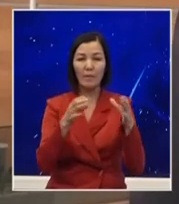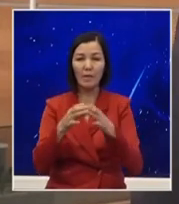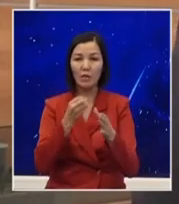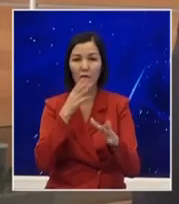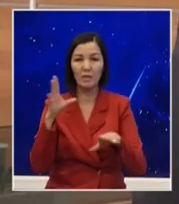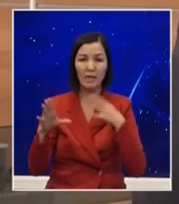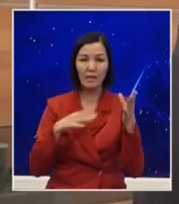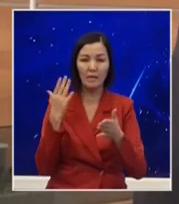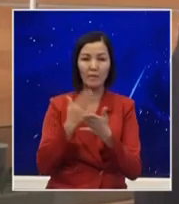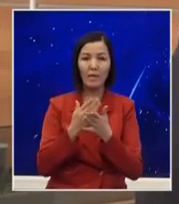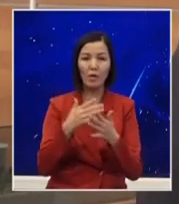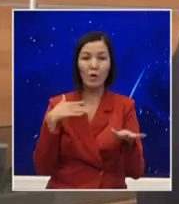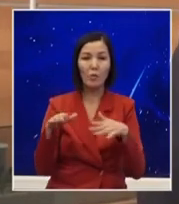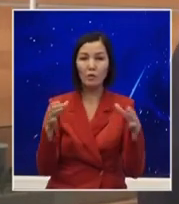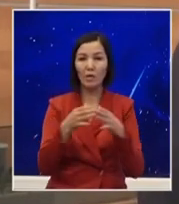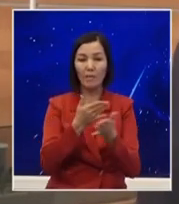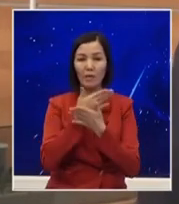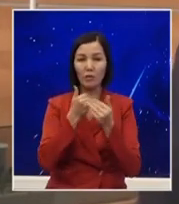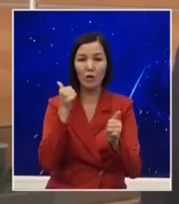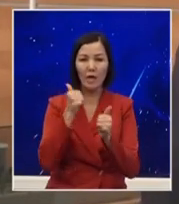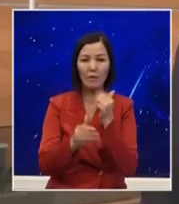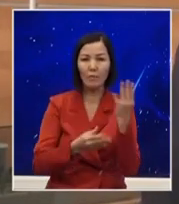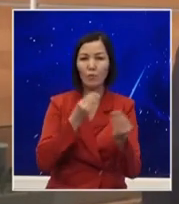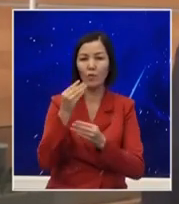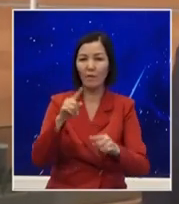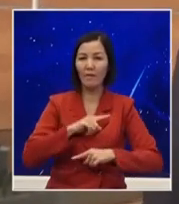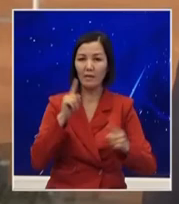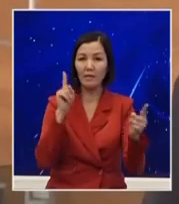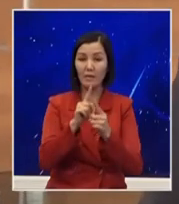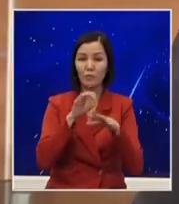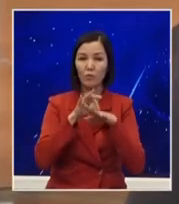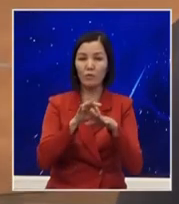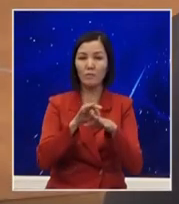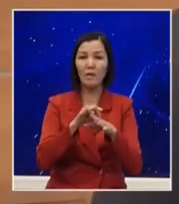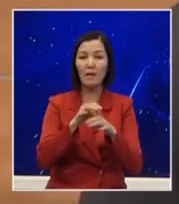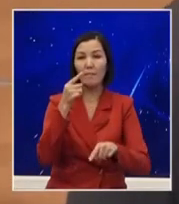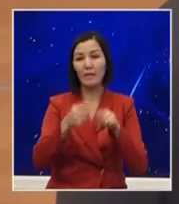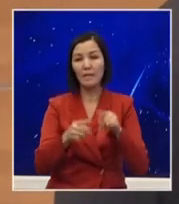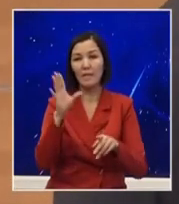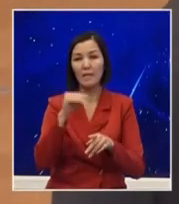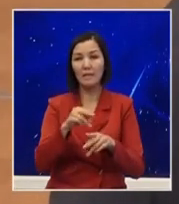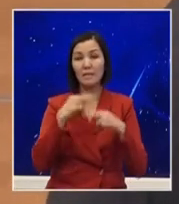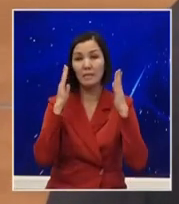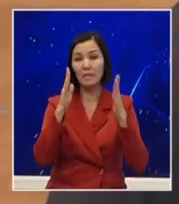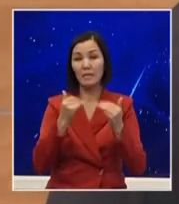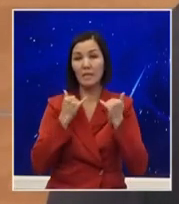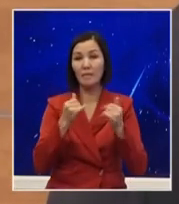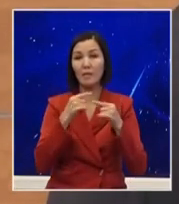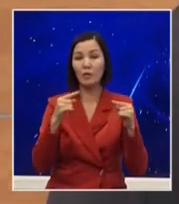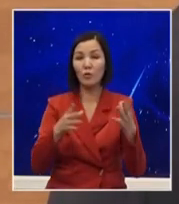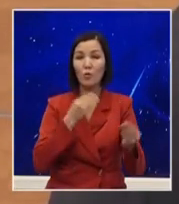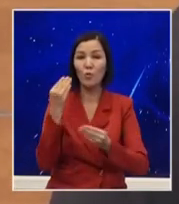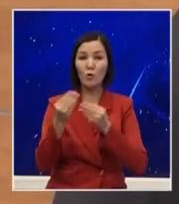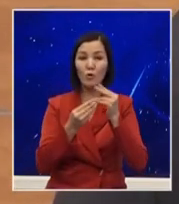келеді. Осал қарсылас жоқ. Біз әрбір ойынды финалдық кездесуде өткіземіз. Бәсекелестерімізді бағалаймыз, әр қайсыны әртүрлі ойын